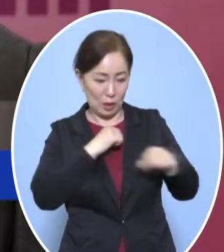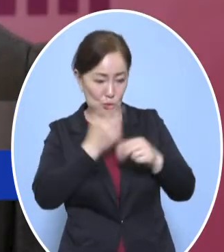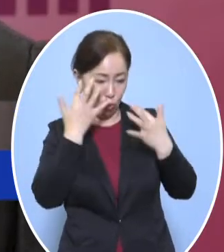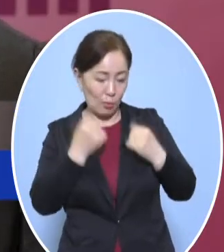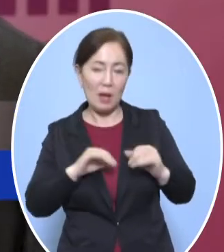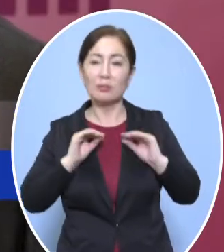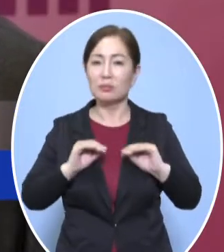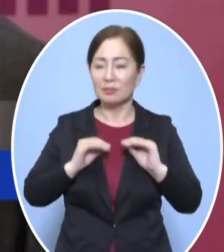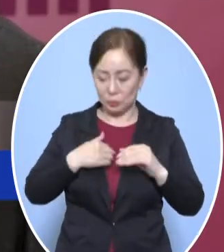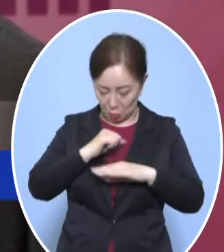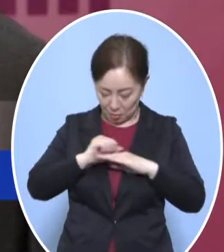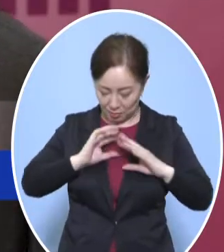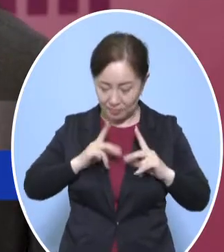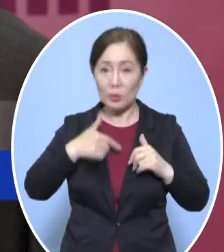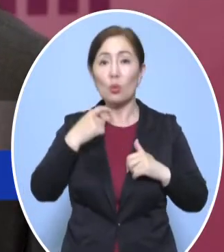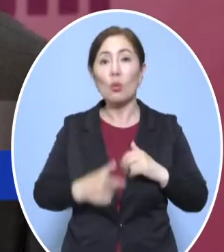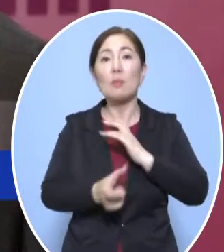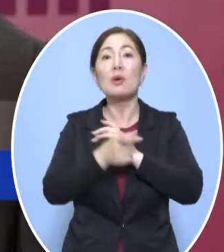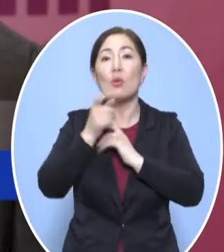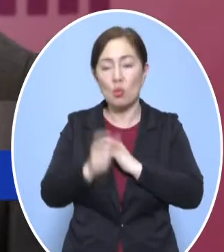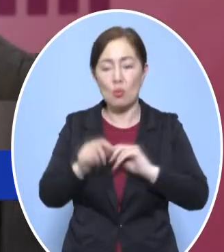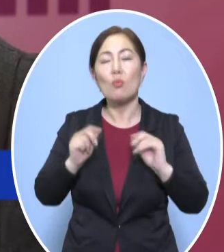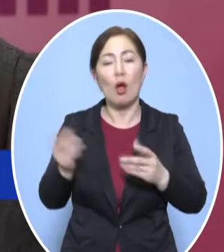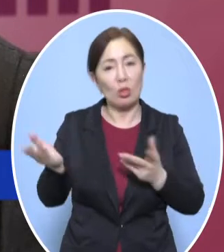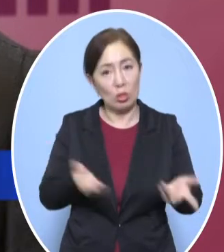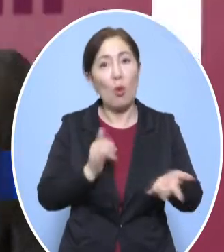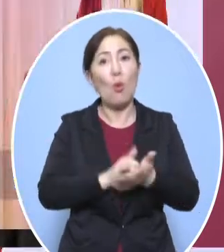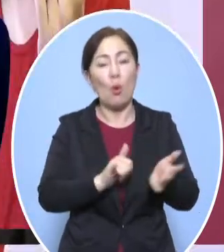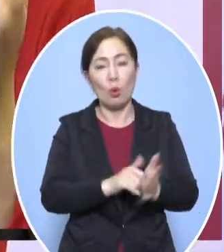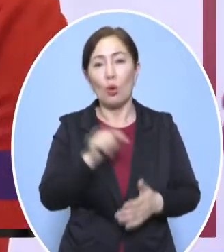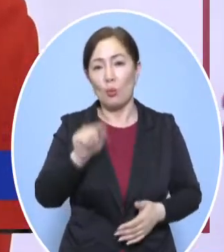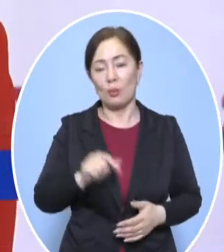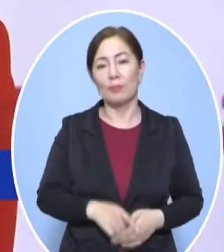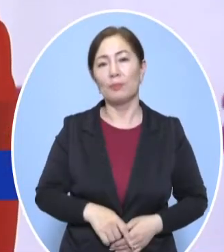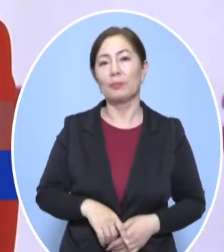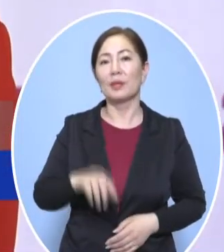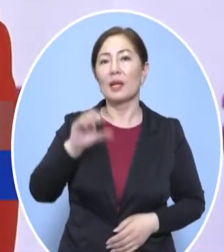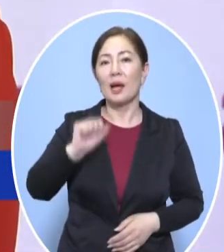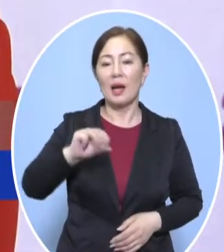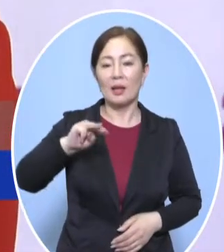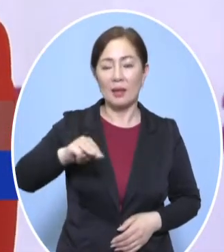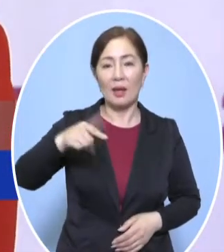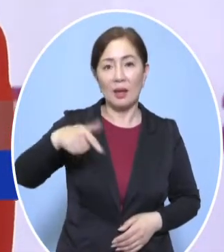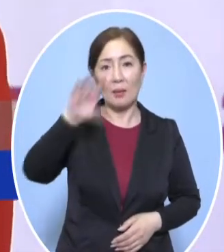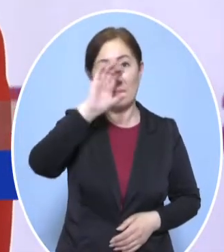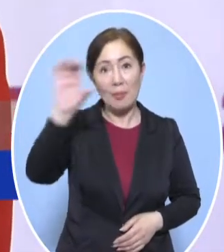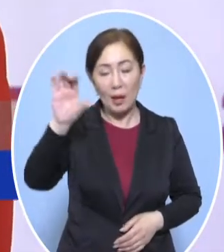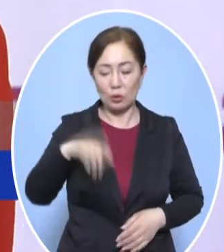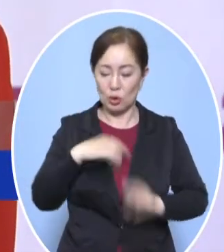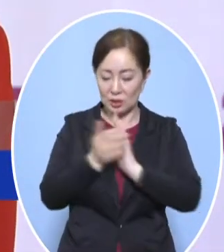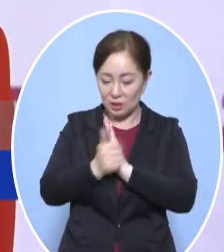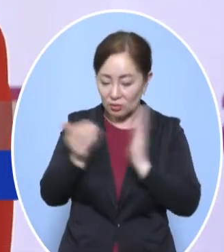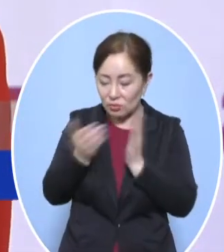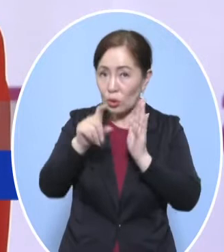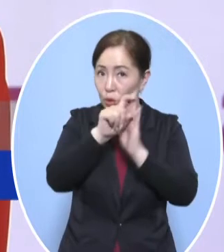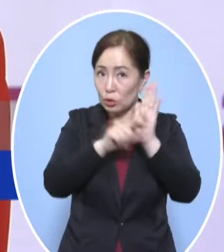байгуулах бэлтгэгдсэн мэрэгжилтэнтэй болж байна гэсэн үг юм аа. Авилгатай тэмцэх газар энэ чадварчлах